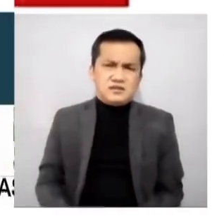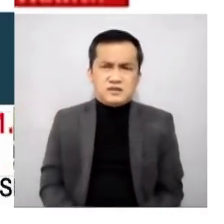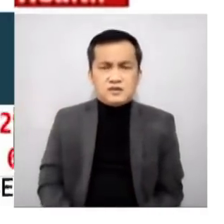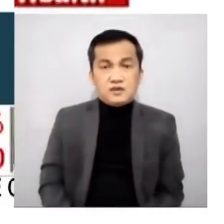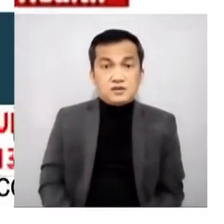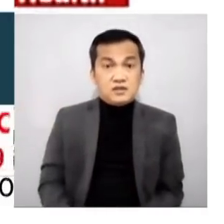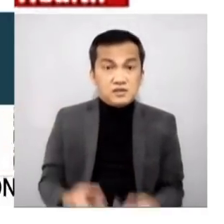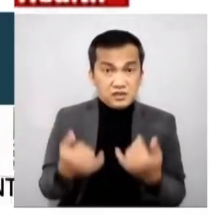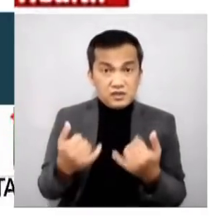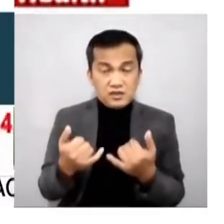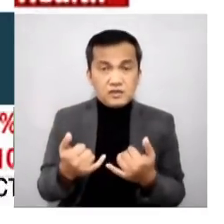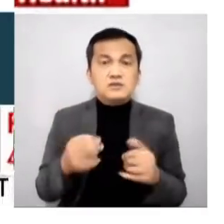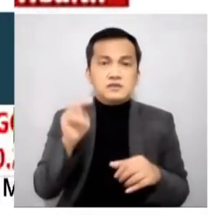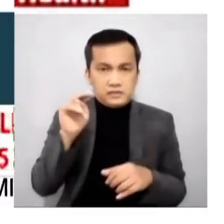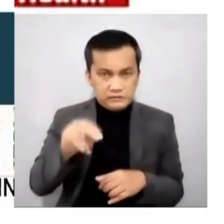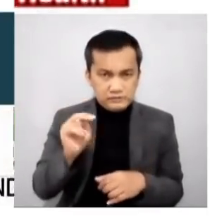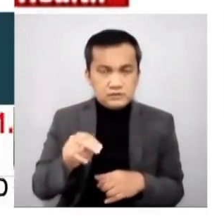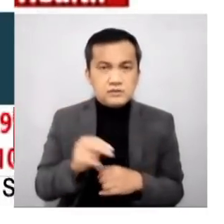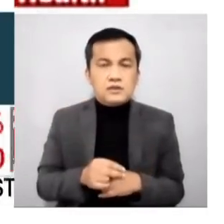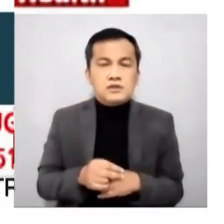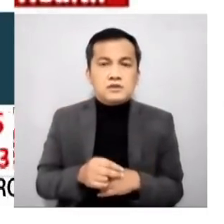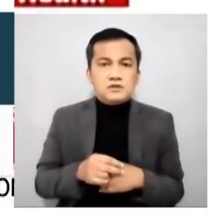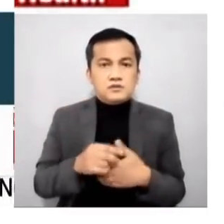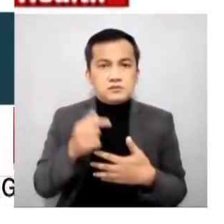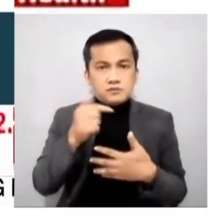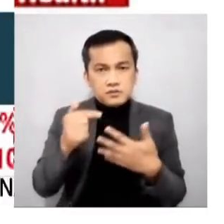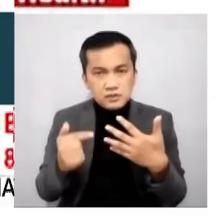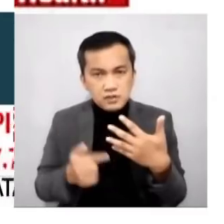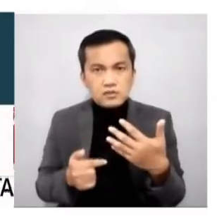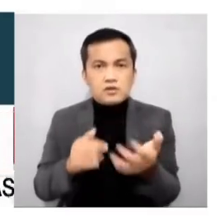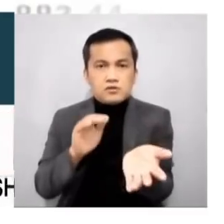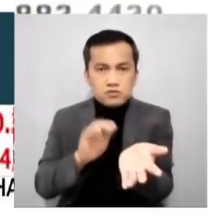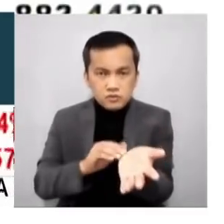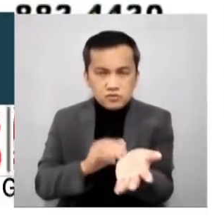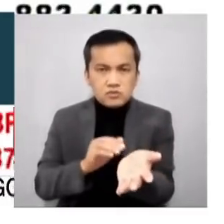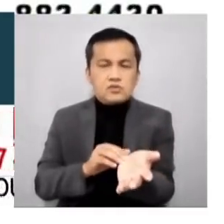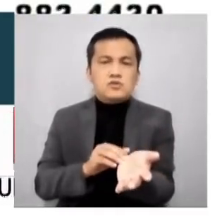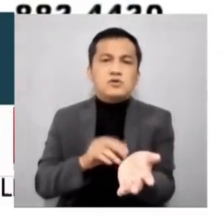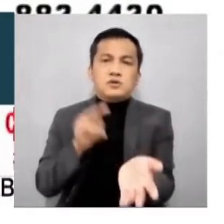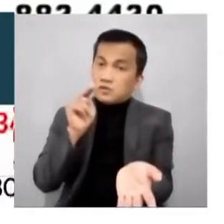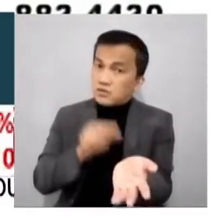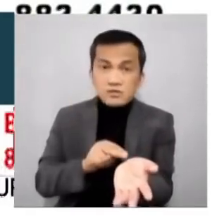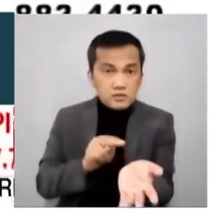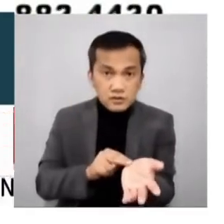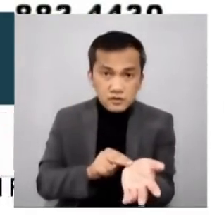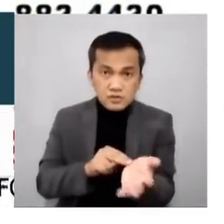na kailangan namin ang mga doktor at saka mga nurses sa mga